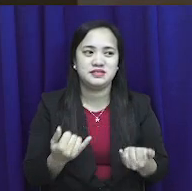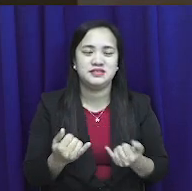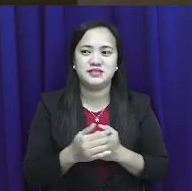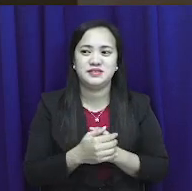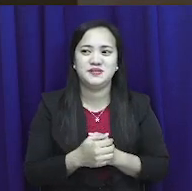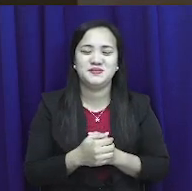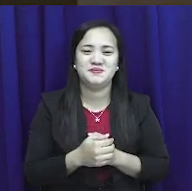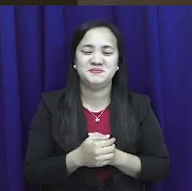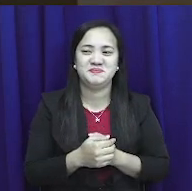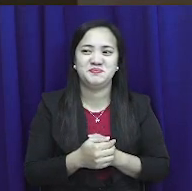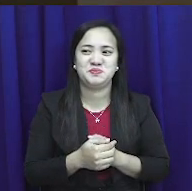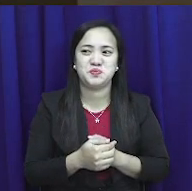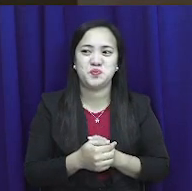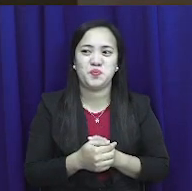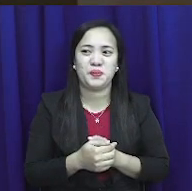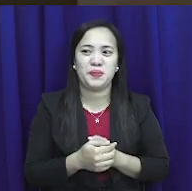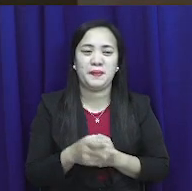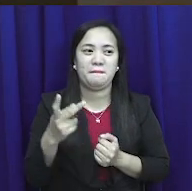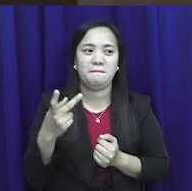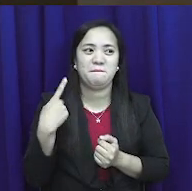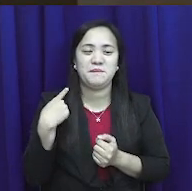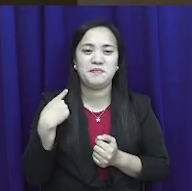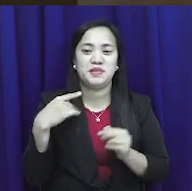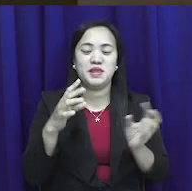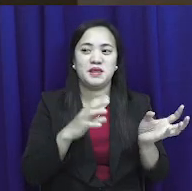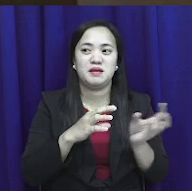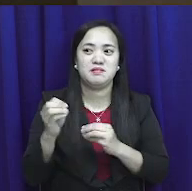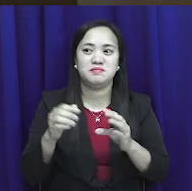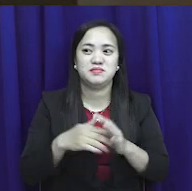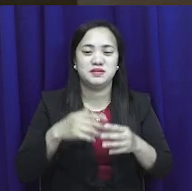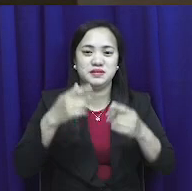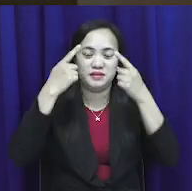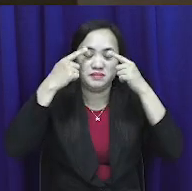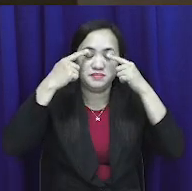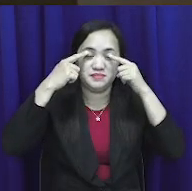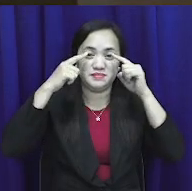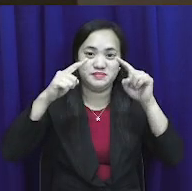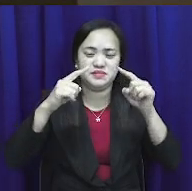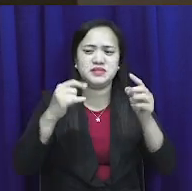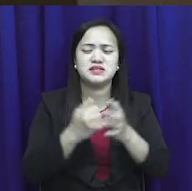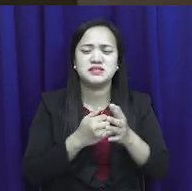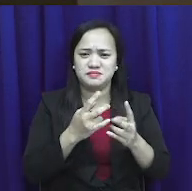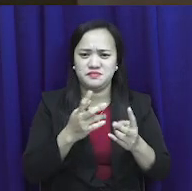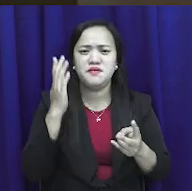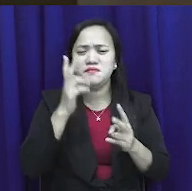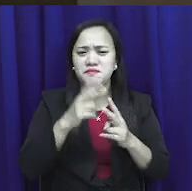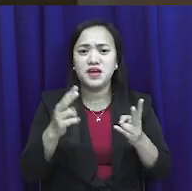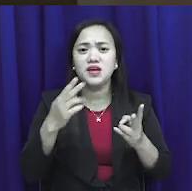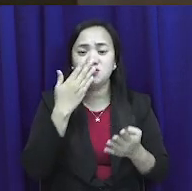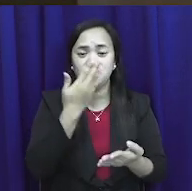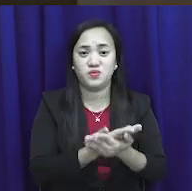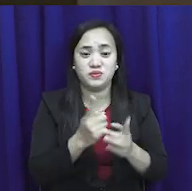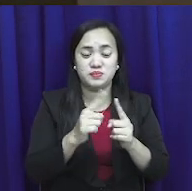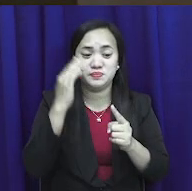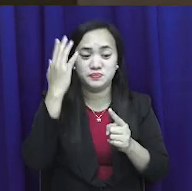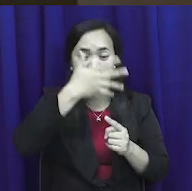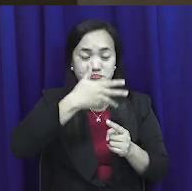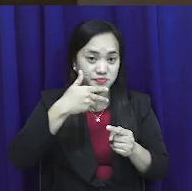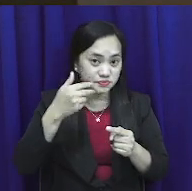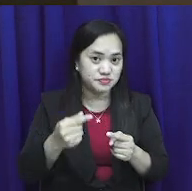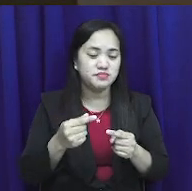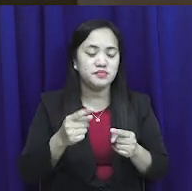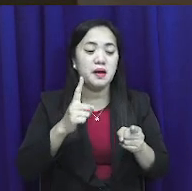hindi malagay sa mata super Opo maganda namang mag nlagay niyan pero kung diyan natin